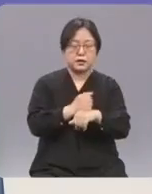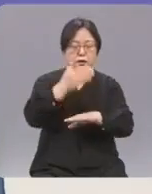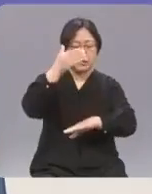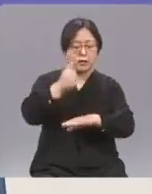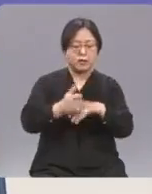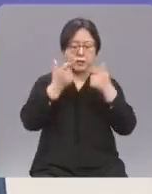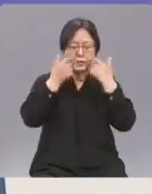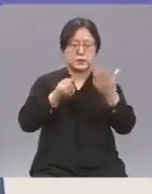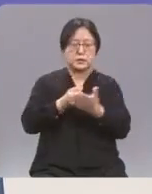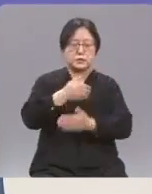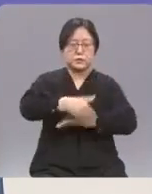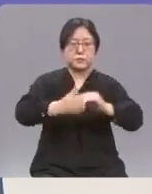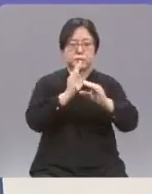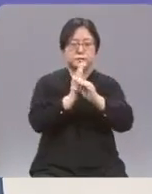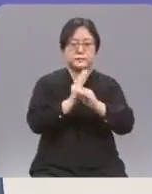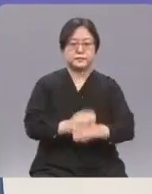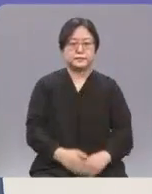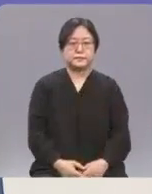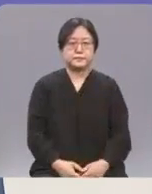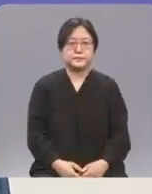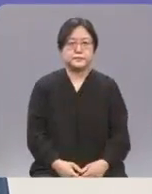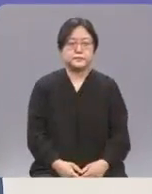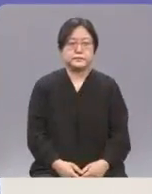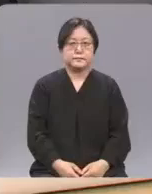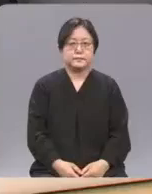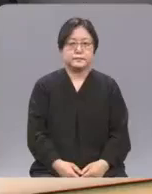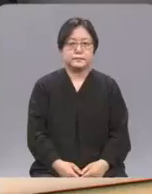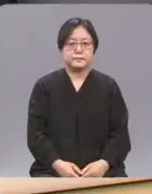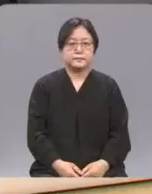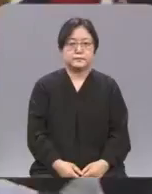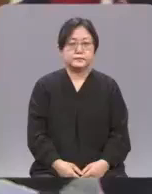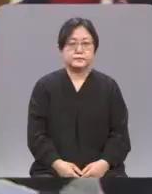결과를 확정지을 계획입니다.